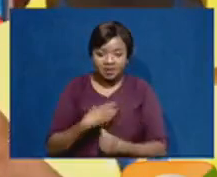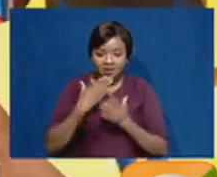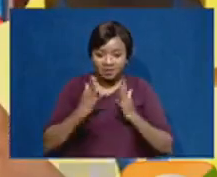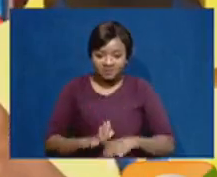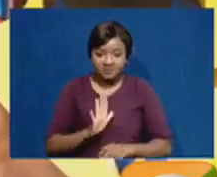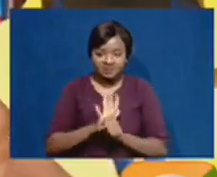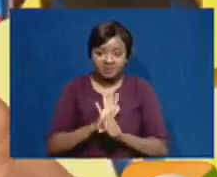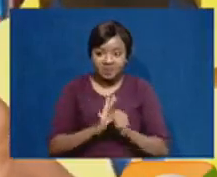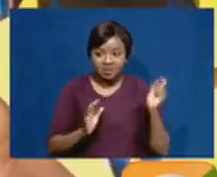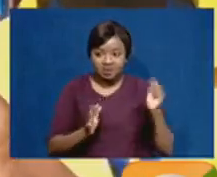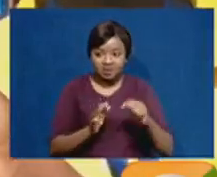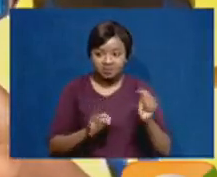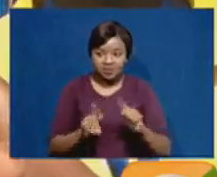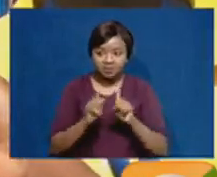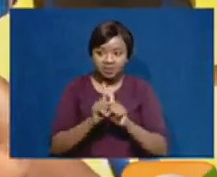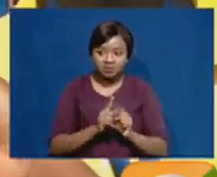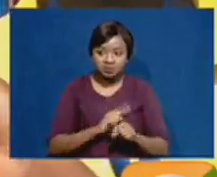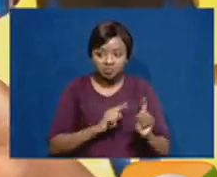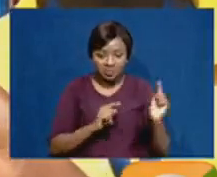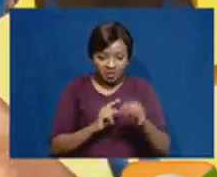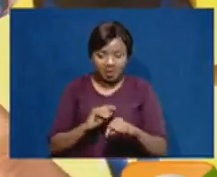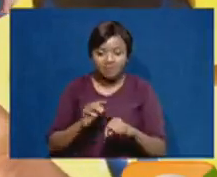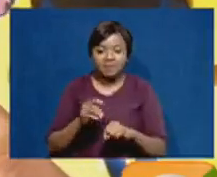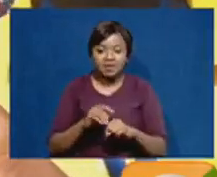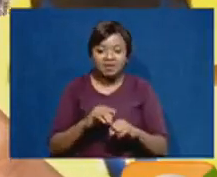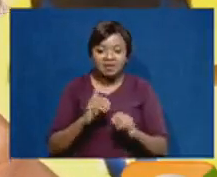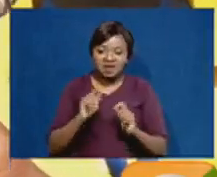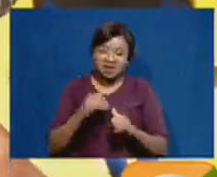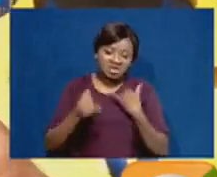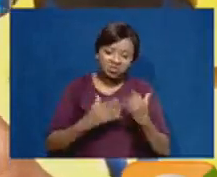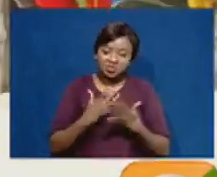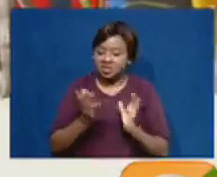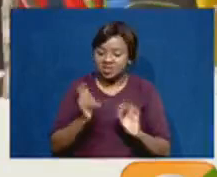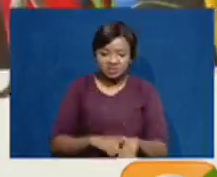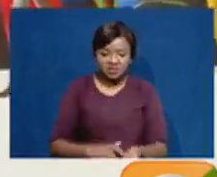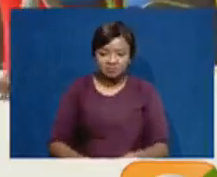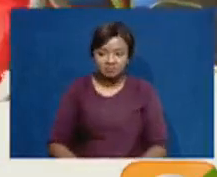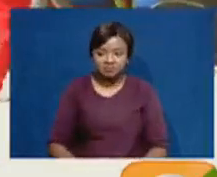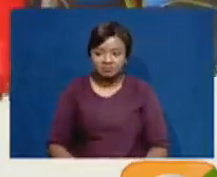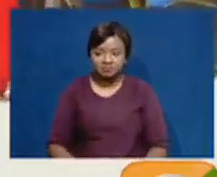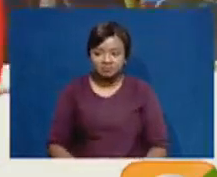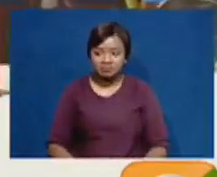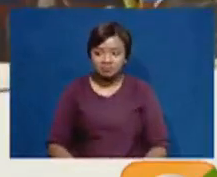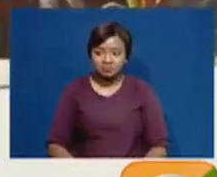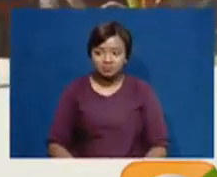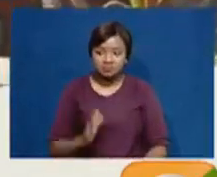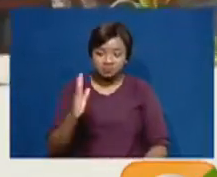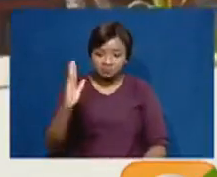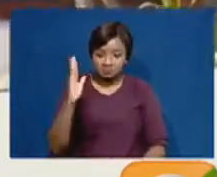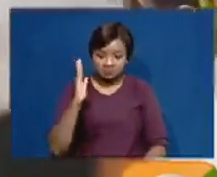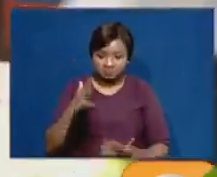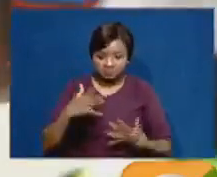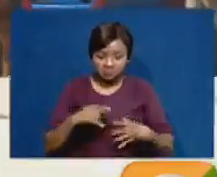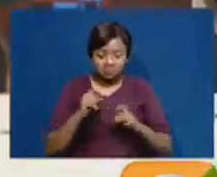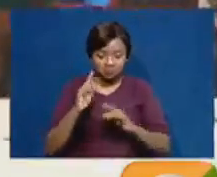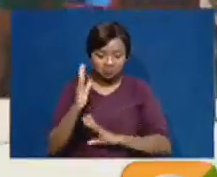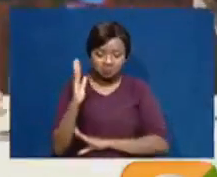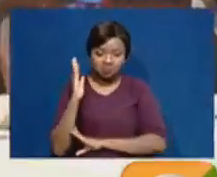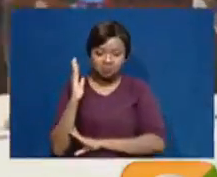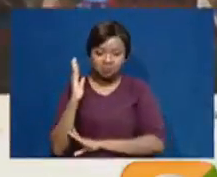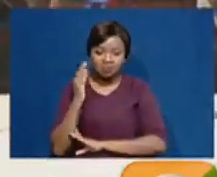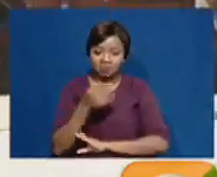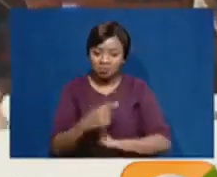wageni wanapokuja wanapata pia sababu ya kukuja katikati ya mwaka na wakati mwingine. Maafisa walinda usalama wanatazamiwa kushika doria katika fuo